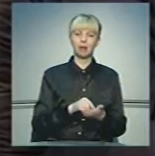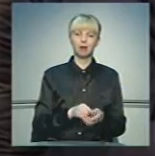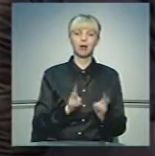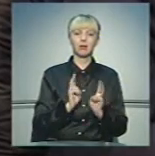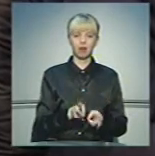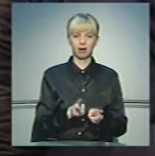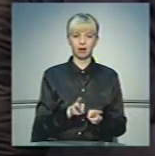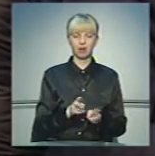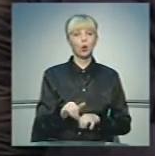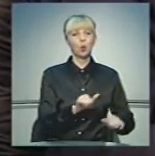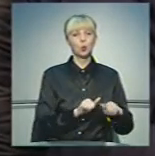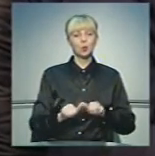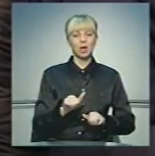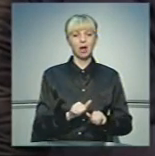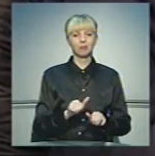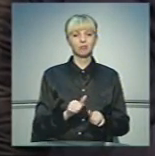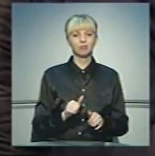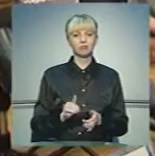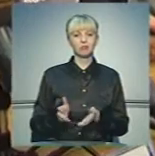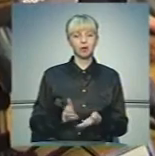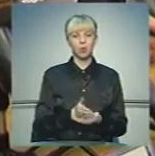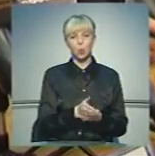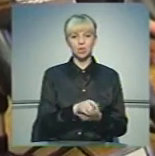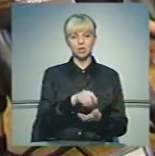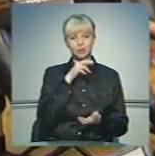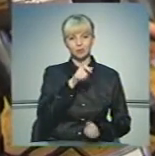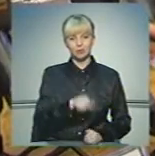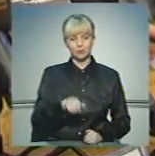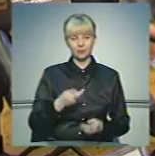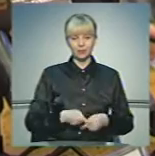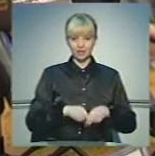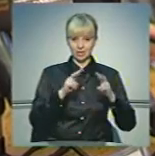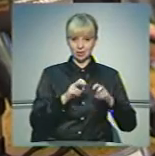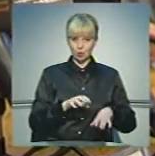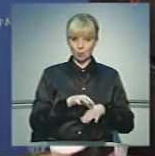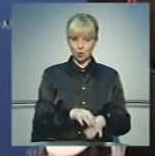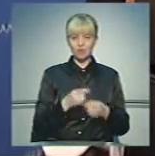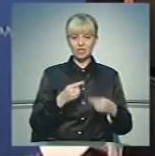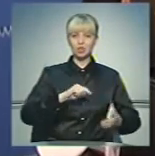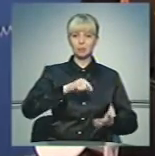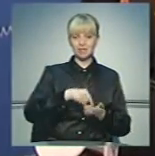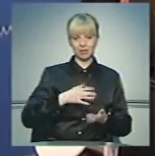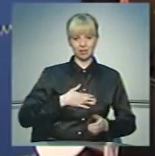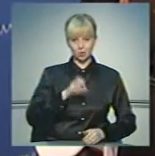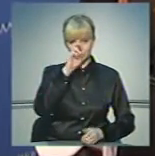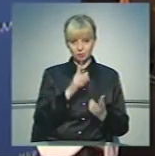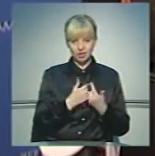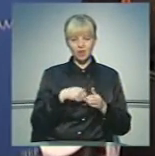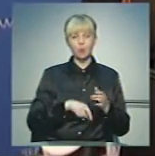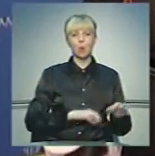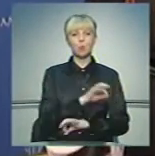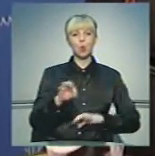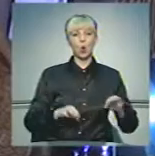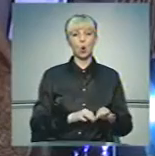як і куди рухаються чернівчани. Такі дослідження проводитимуться і в інших містах нашої держави в рамках